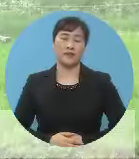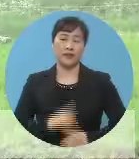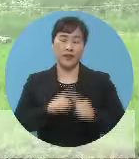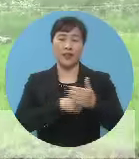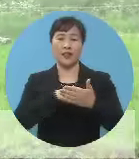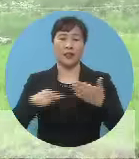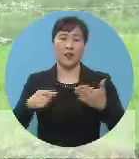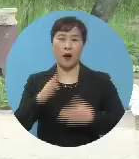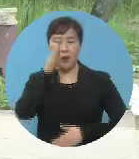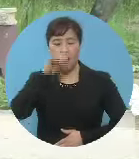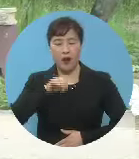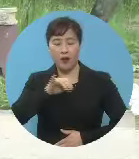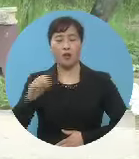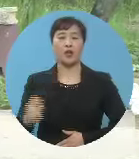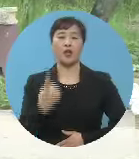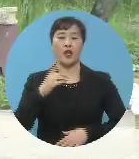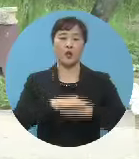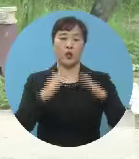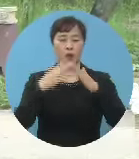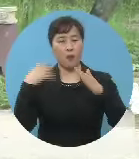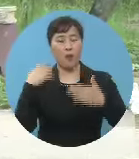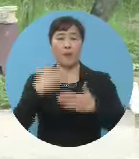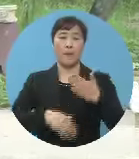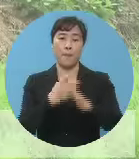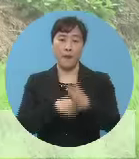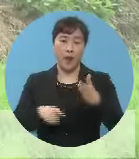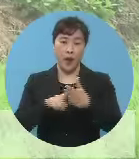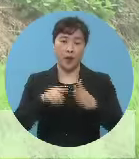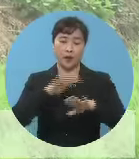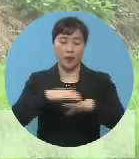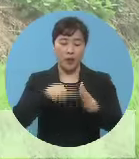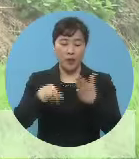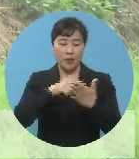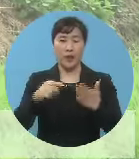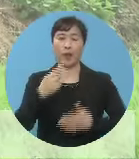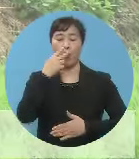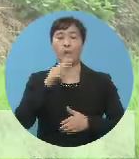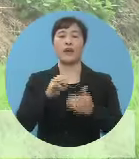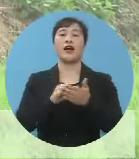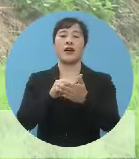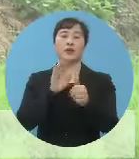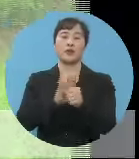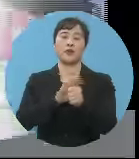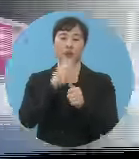자연재해와 병해충으로 인한 농가 부담을 덜기 위해 농작물 재해보험 가입을 지원합니다.